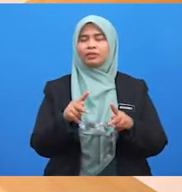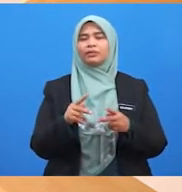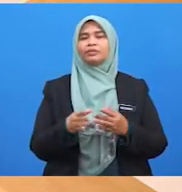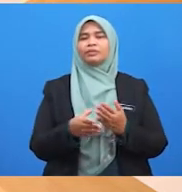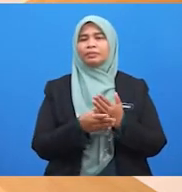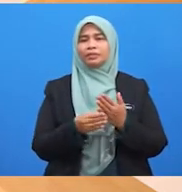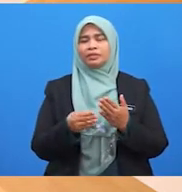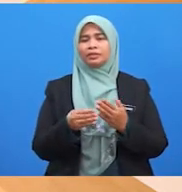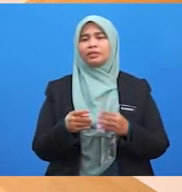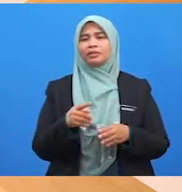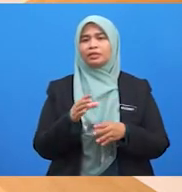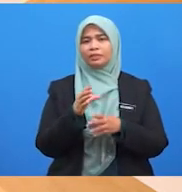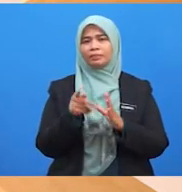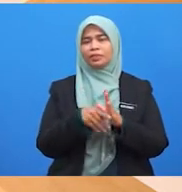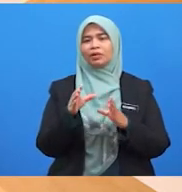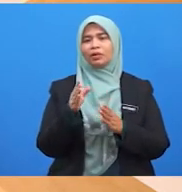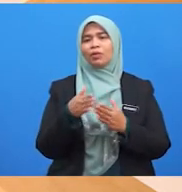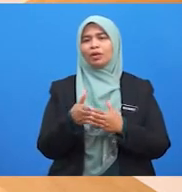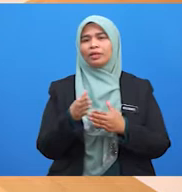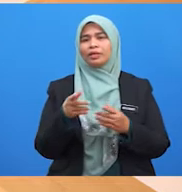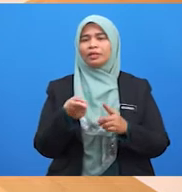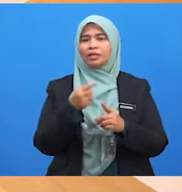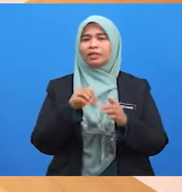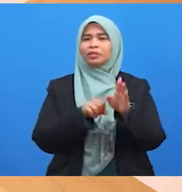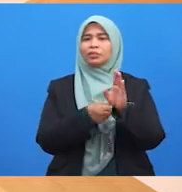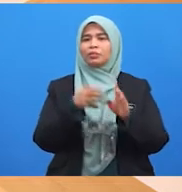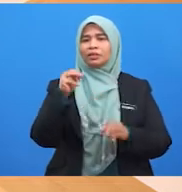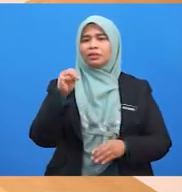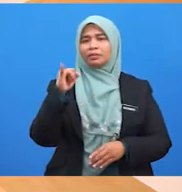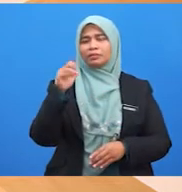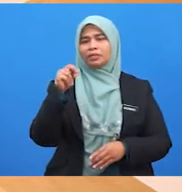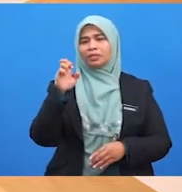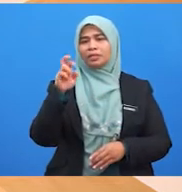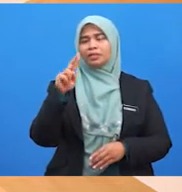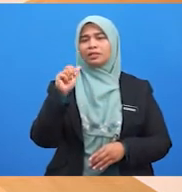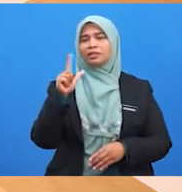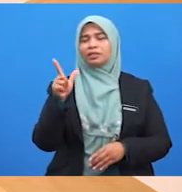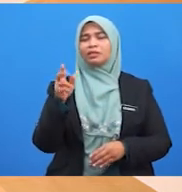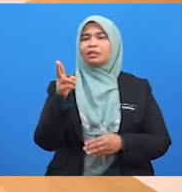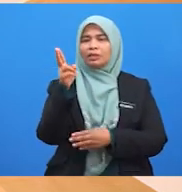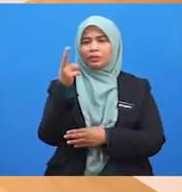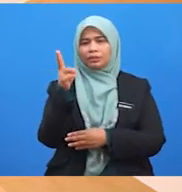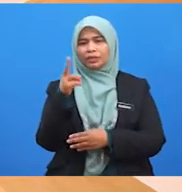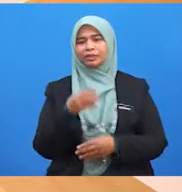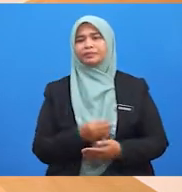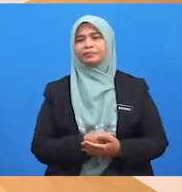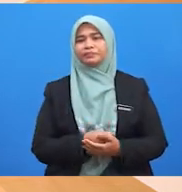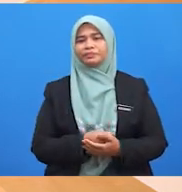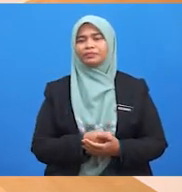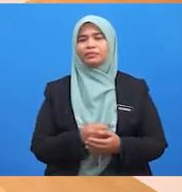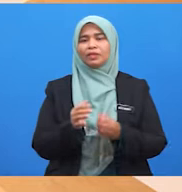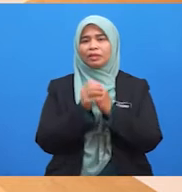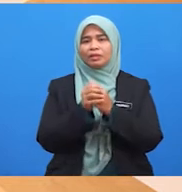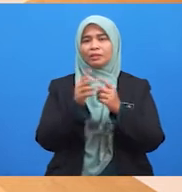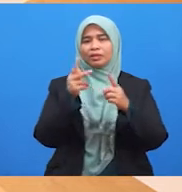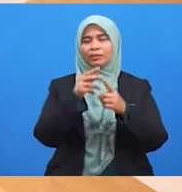sawit diperoleh daripada sumber mineral, hutan dan pertanian. Syabas